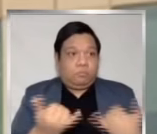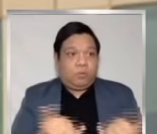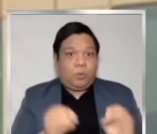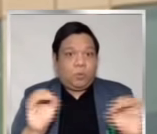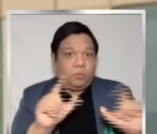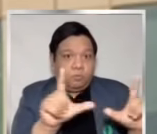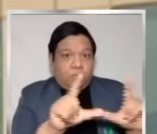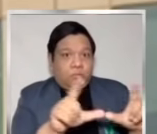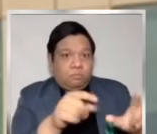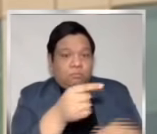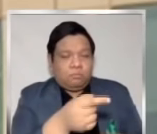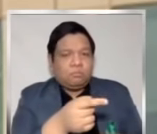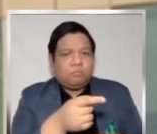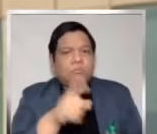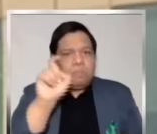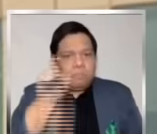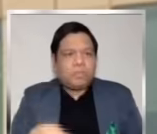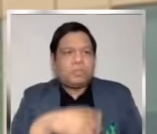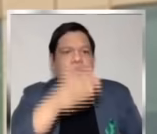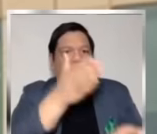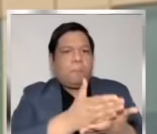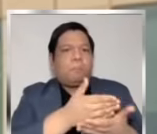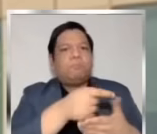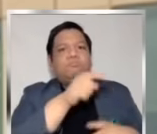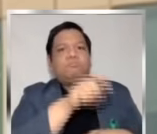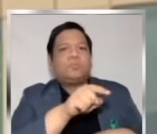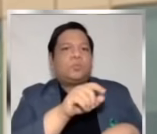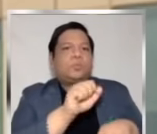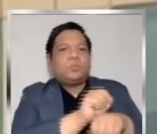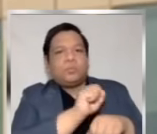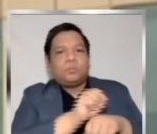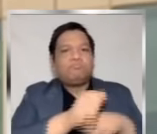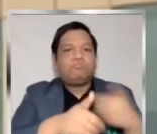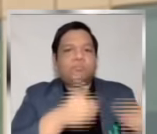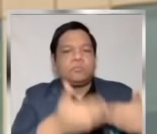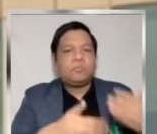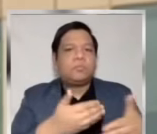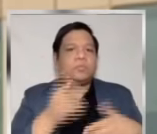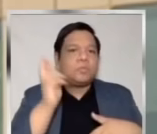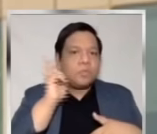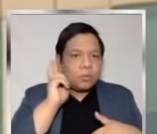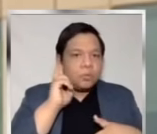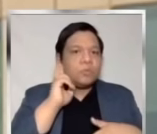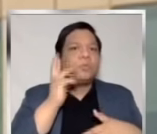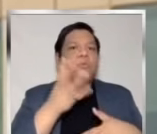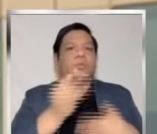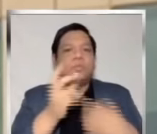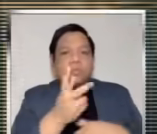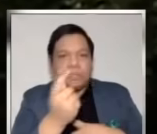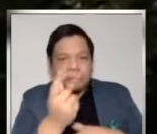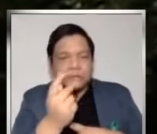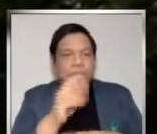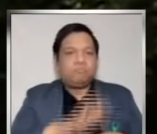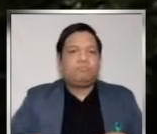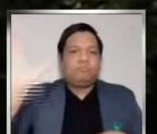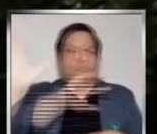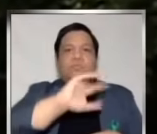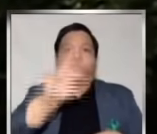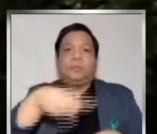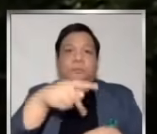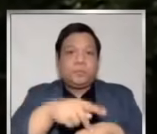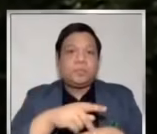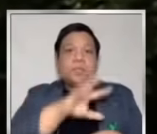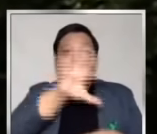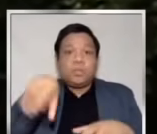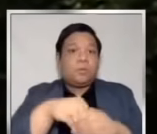agad nang tumigil ang operasyon ng mga television stations, pati na ang AM at FM radio stations nito sa buong bansa. Kasama rin sa order ang